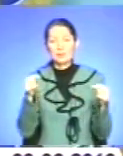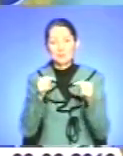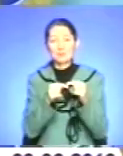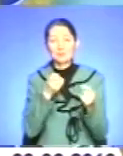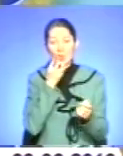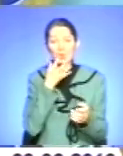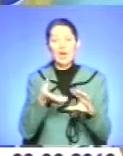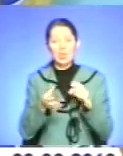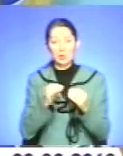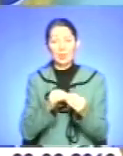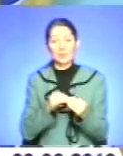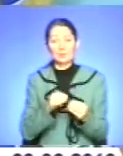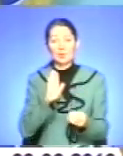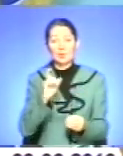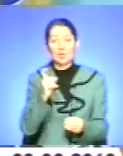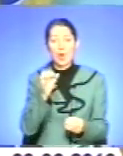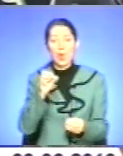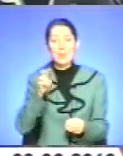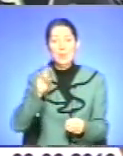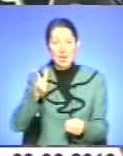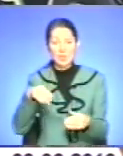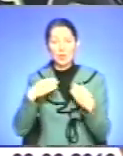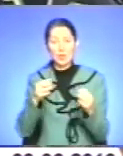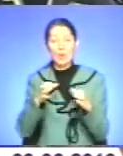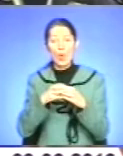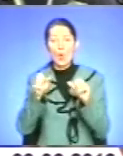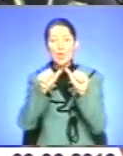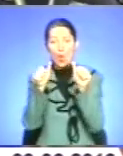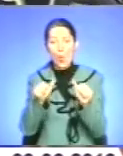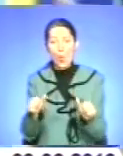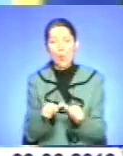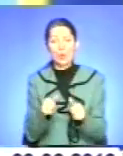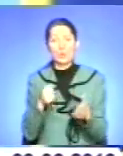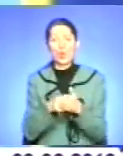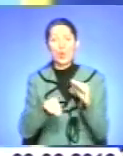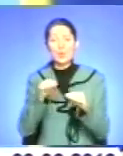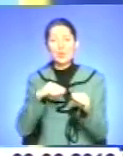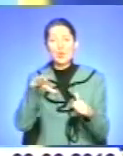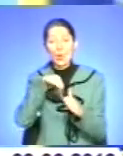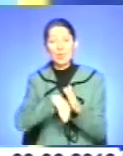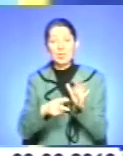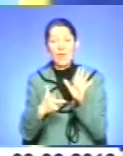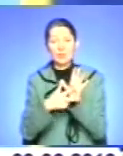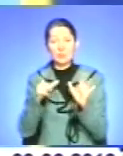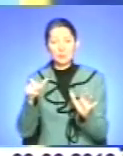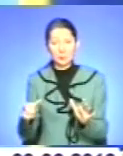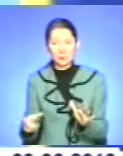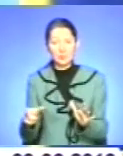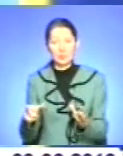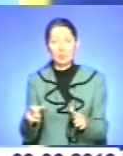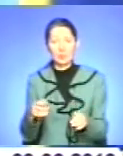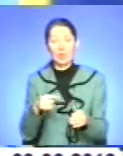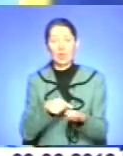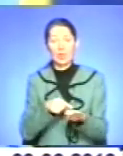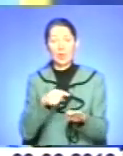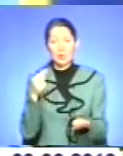Валентин Хоптян вручив команді призовий кубок. До складу увійшли восьмеро учасників. Приємно, що сьогодні є серед вас, відчувається